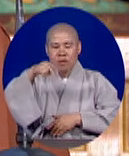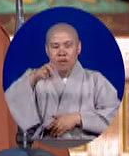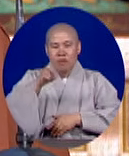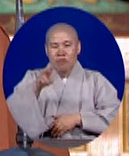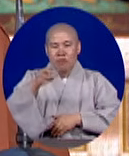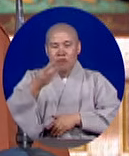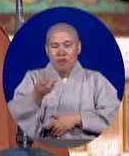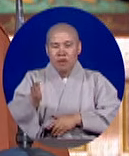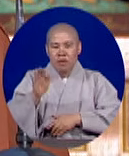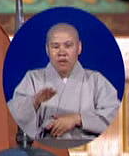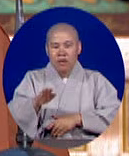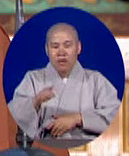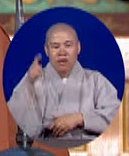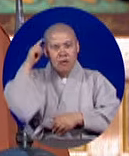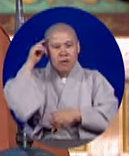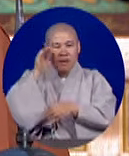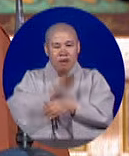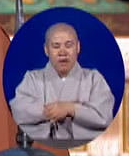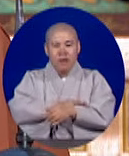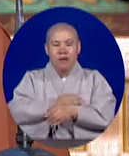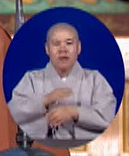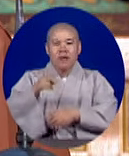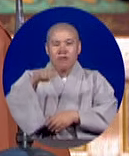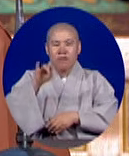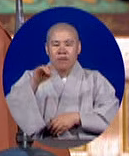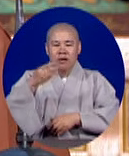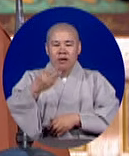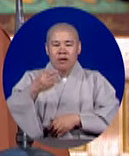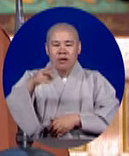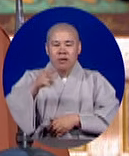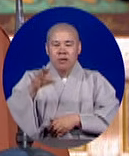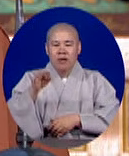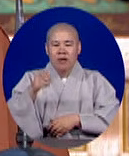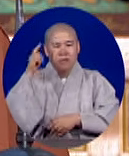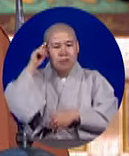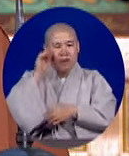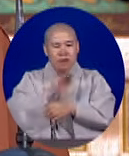반야에 있어서 실상반야를 실행하게 되면